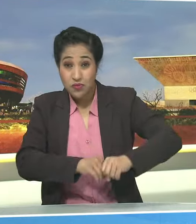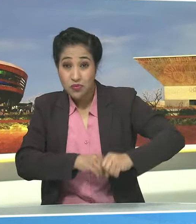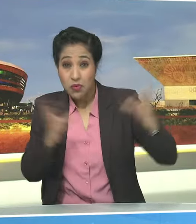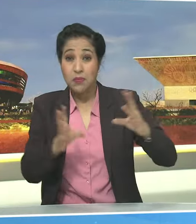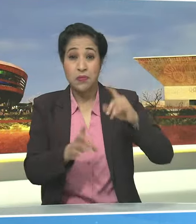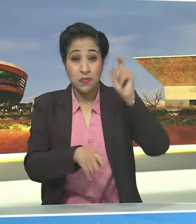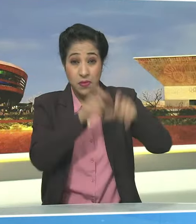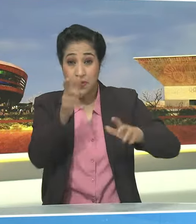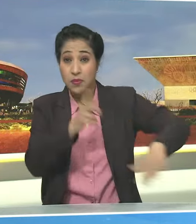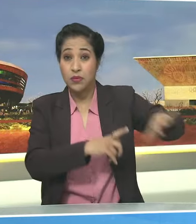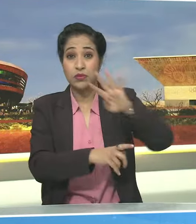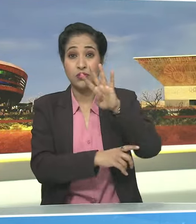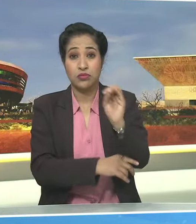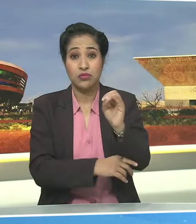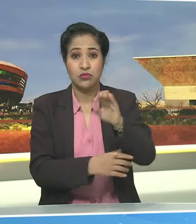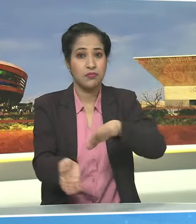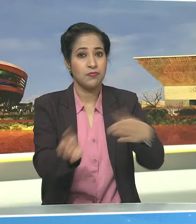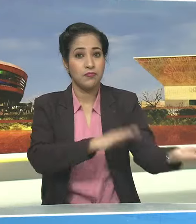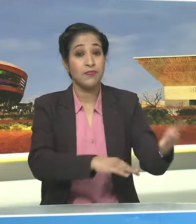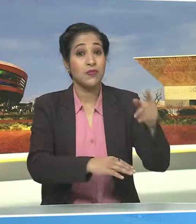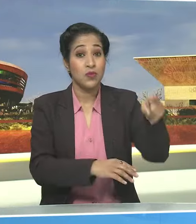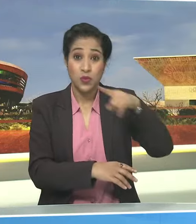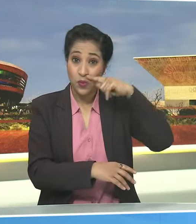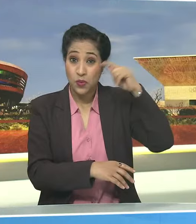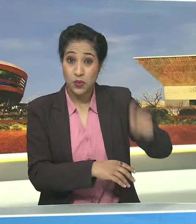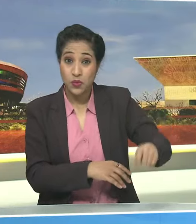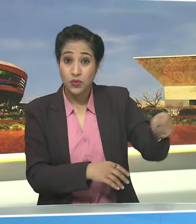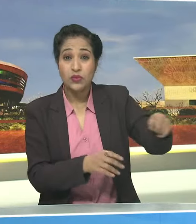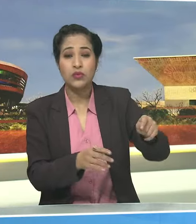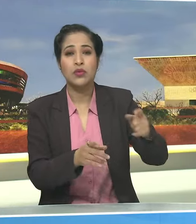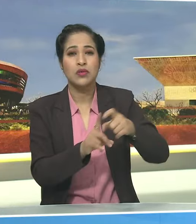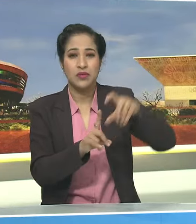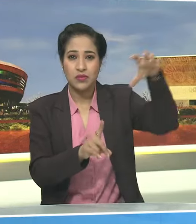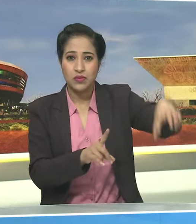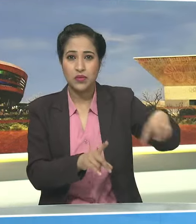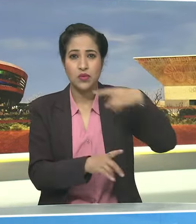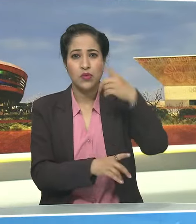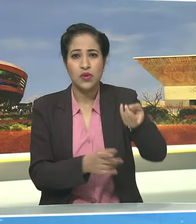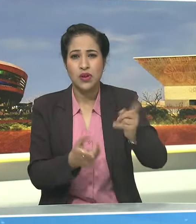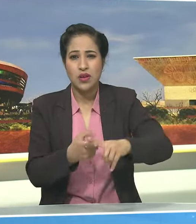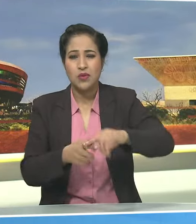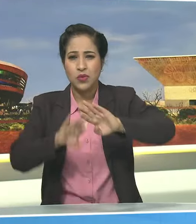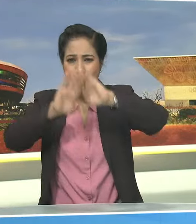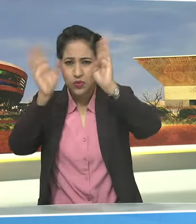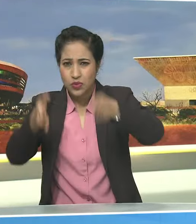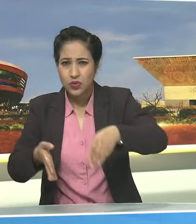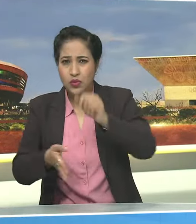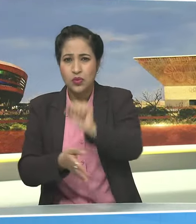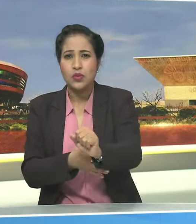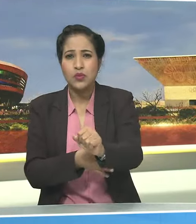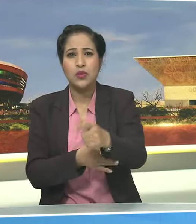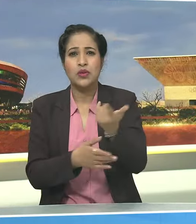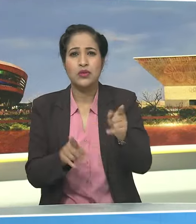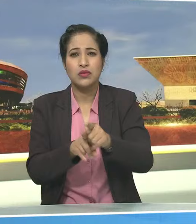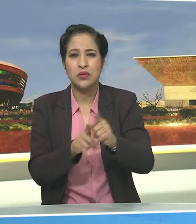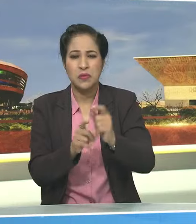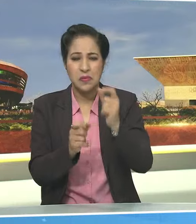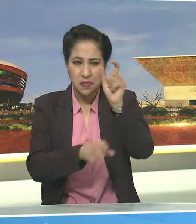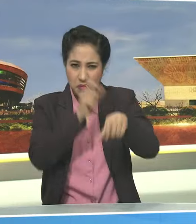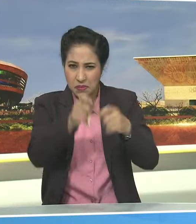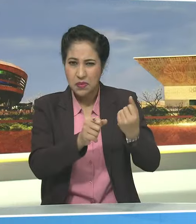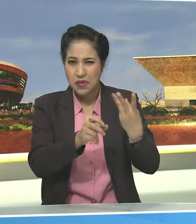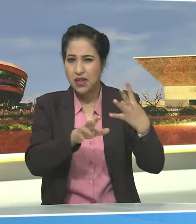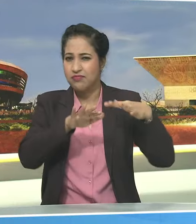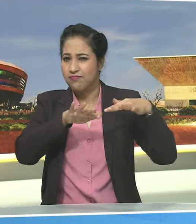गई रूस के आपातकालीन मंत्रालय ने कहा कि हमला एक बेकरी पर हुआ जहां सप्ताहांत पर काफी लोग आते